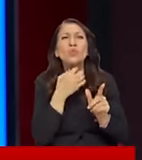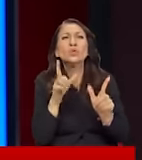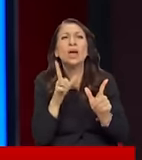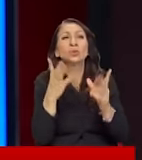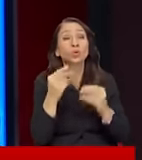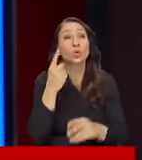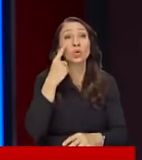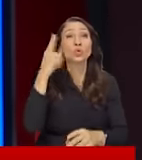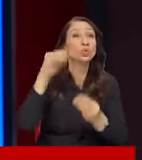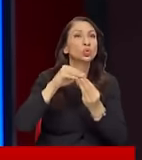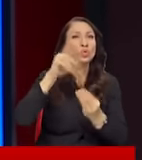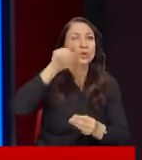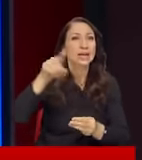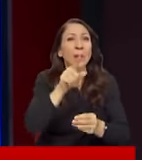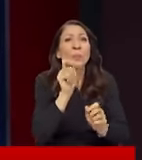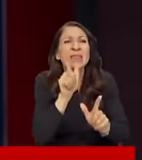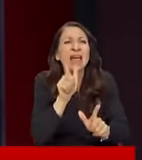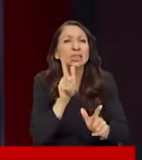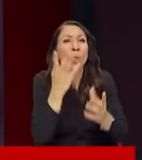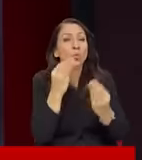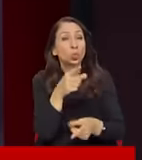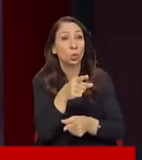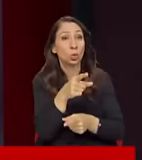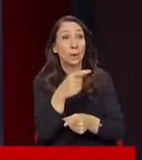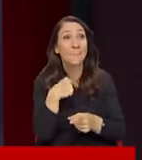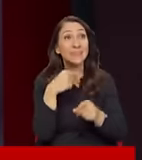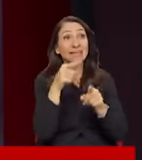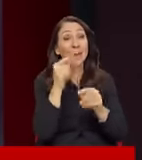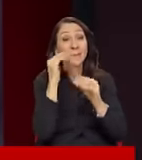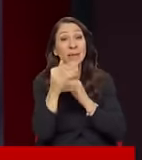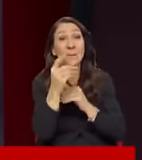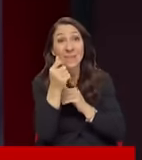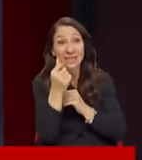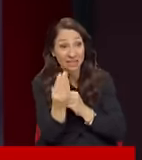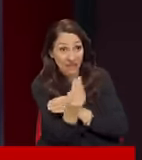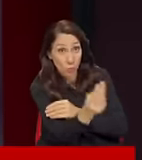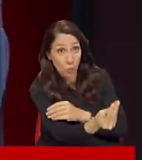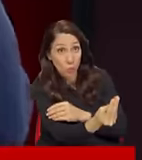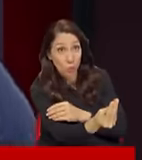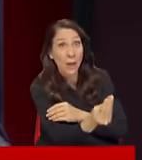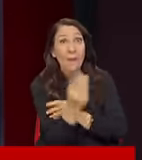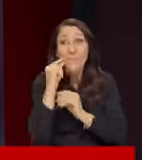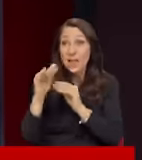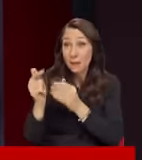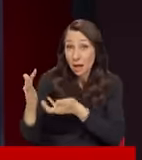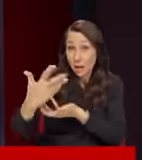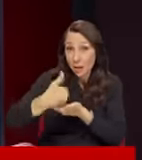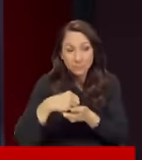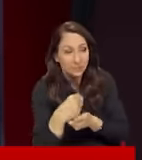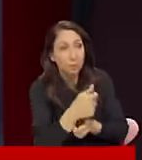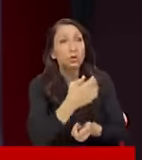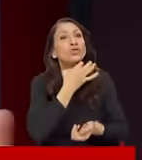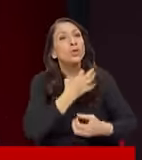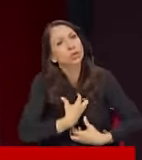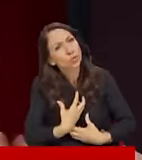geldin. Hükümetin kusuruyla sen muhtaç hale geldin. Biz sana milletin parasını veriyoruz. Milletin parasını, ha bize